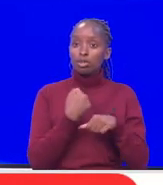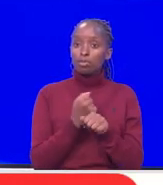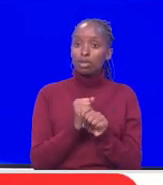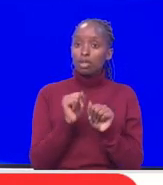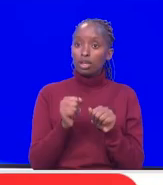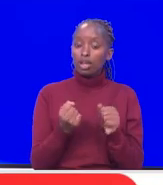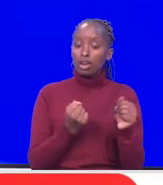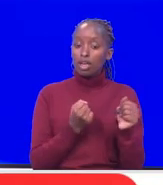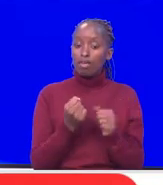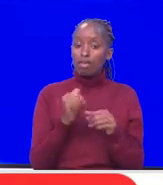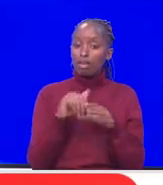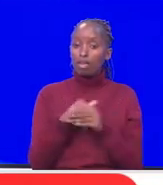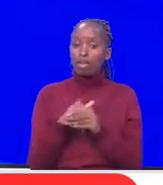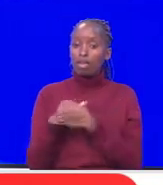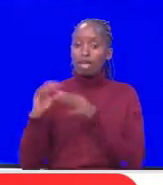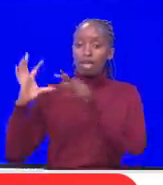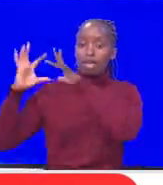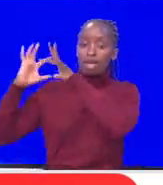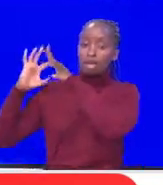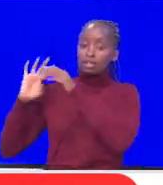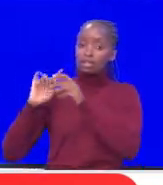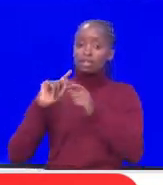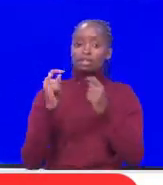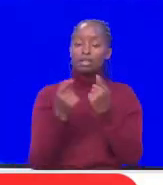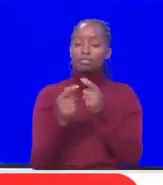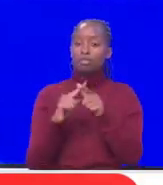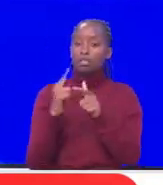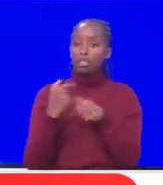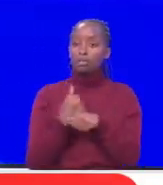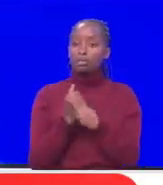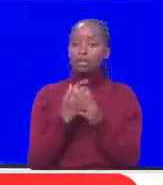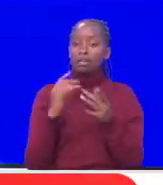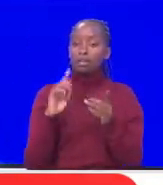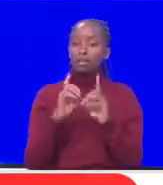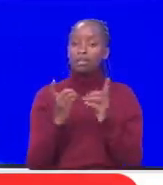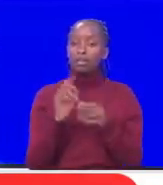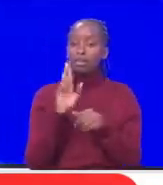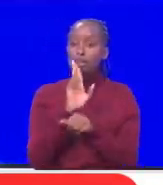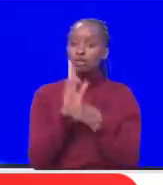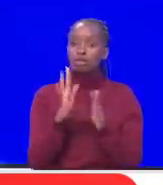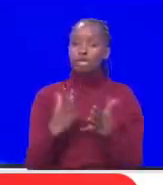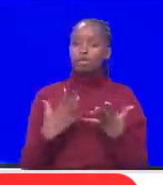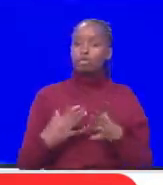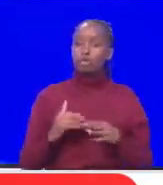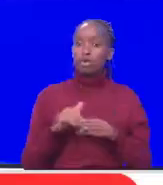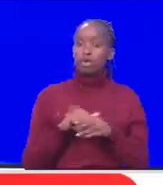kudidimia kwa maadili ya jamii na kuhatarisha data za watumiaji wa mtandao huo.